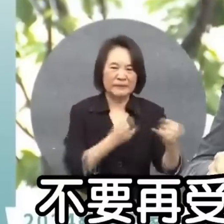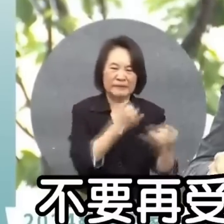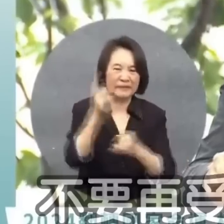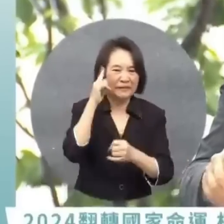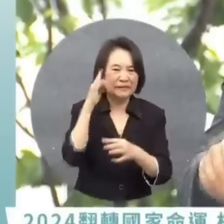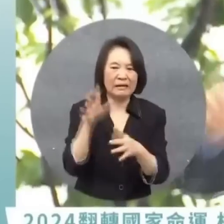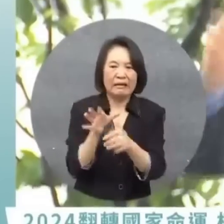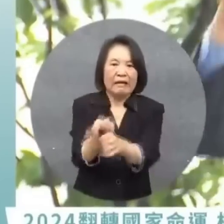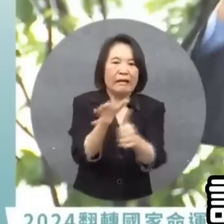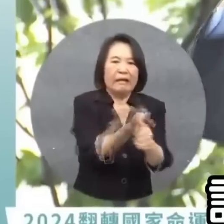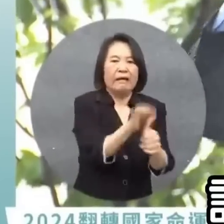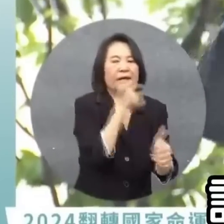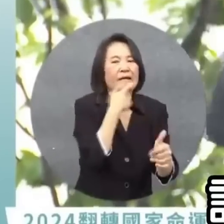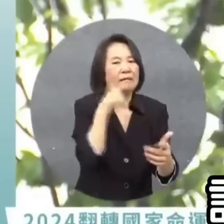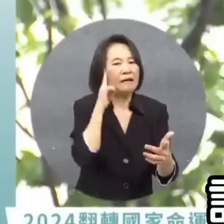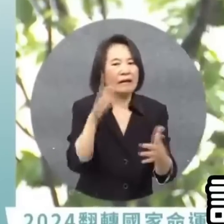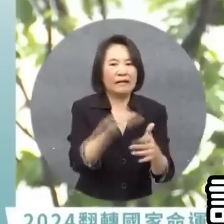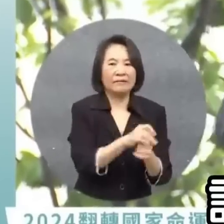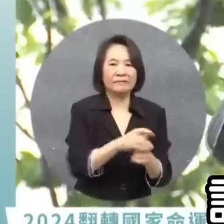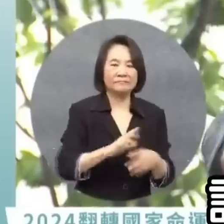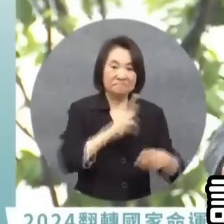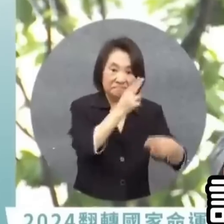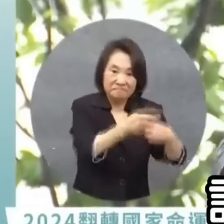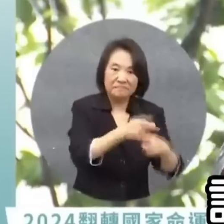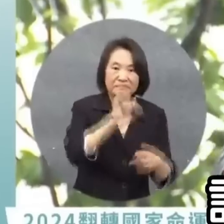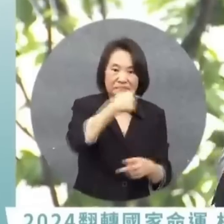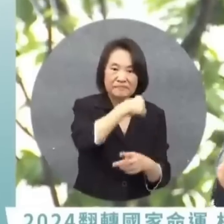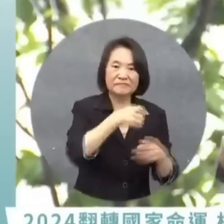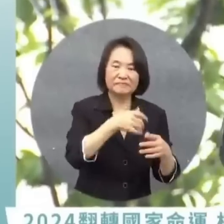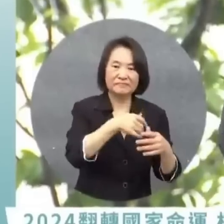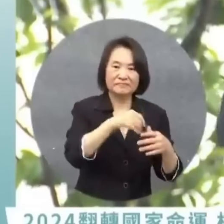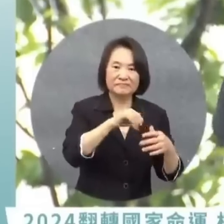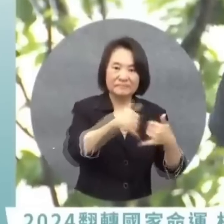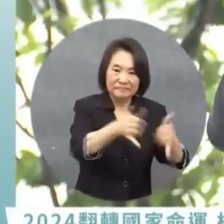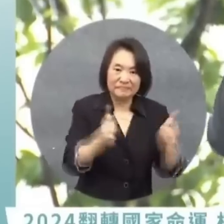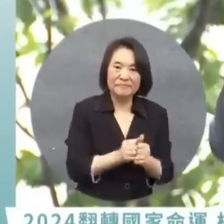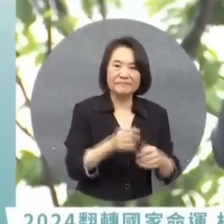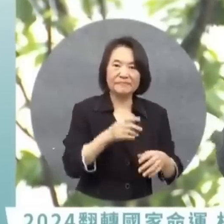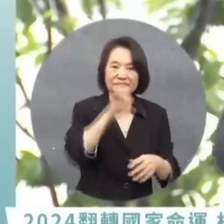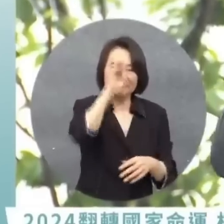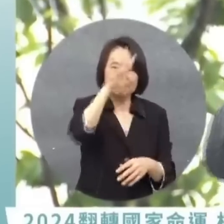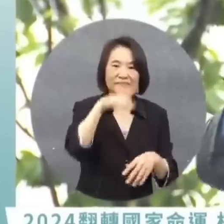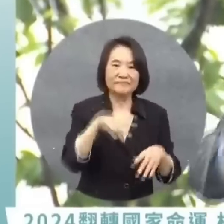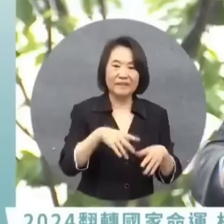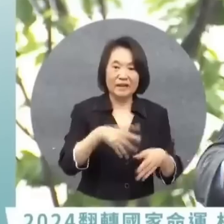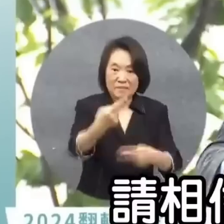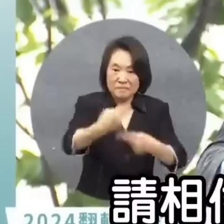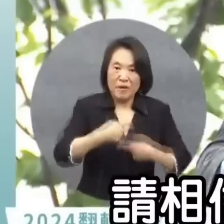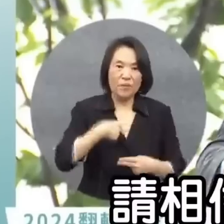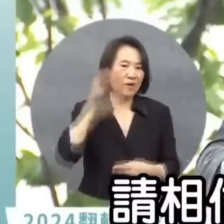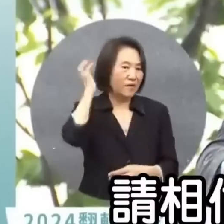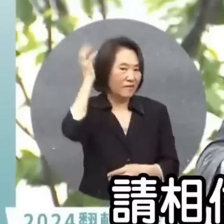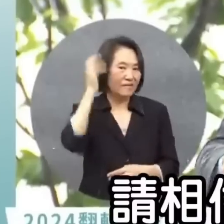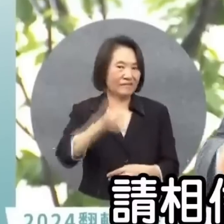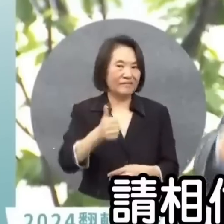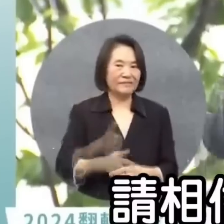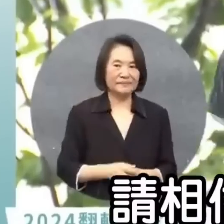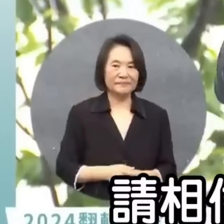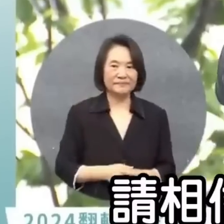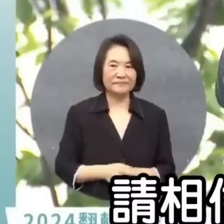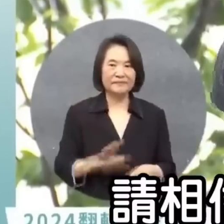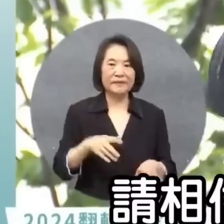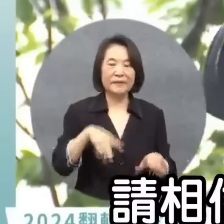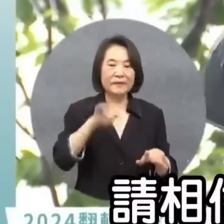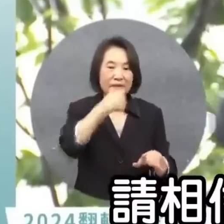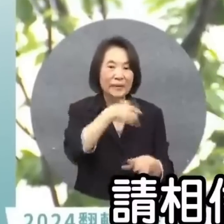架，请相信台湾民众党，请相信柯文哲，请相信美好